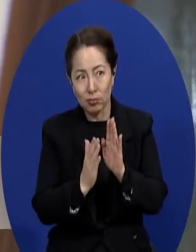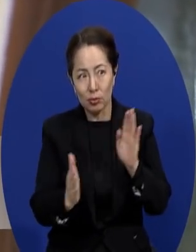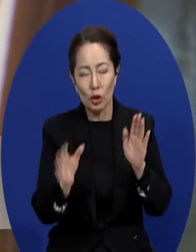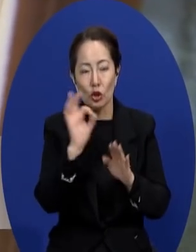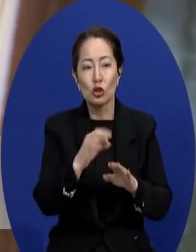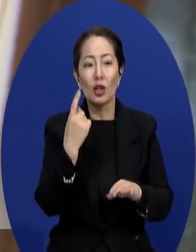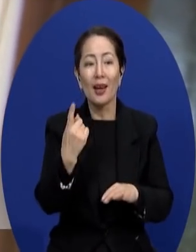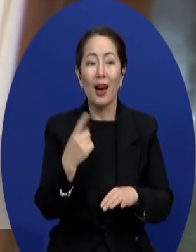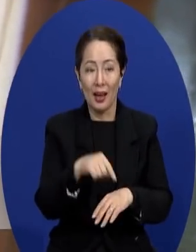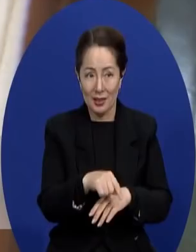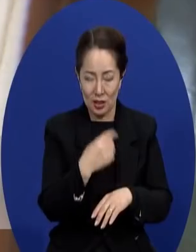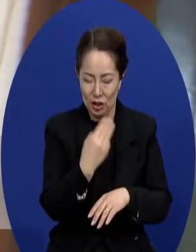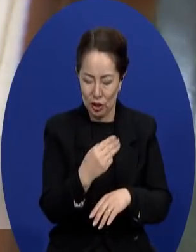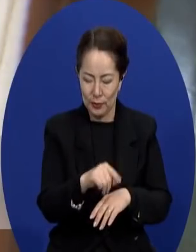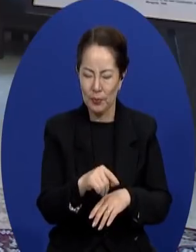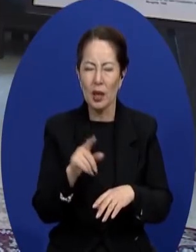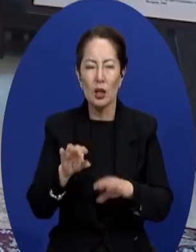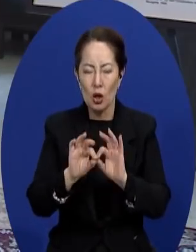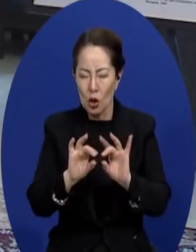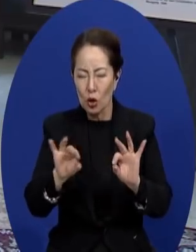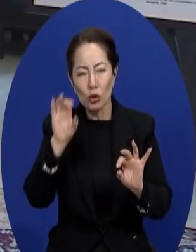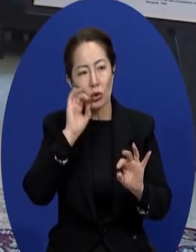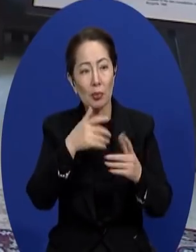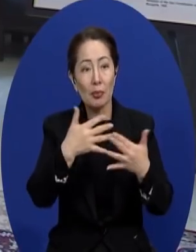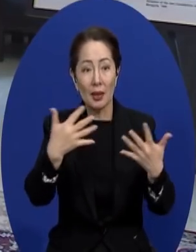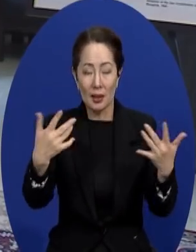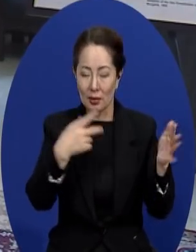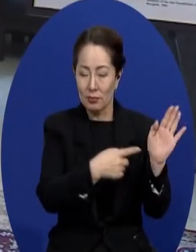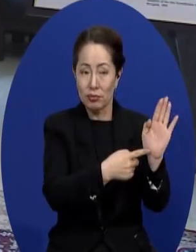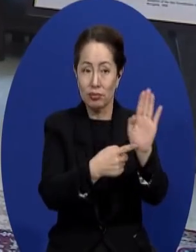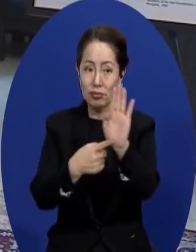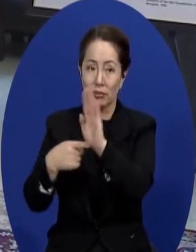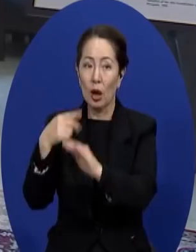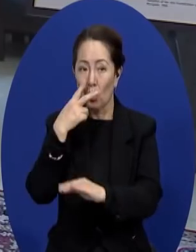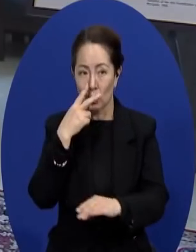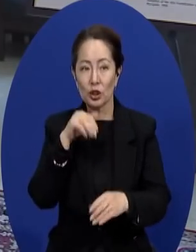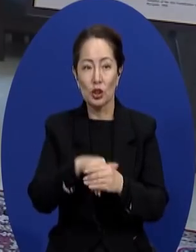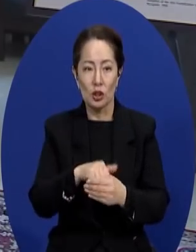цор ганц хувилбар. Энэ мэт олон сонирхолтой материал энэ үзэсгэлэнд байна.